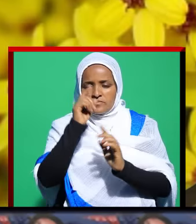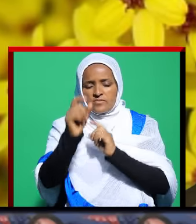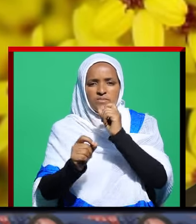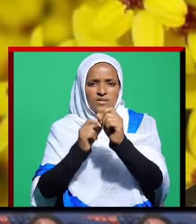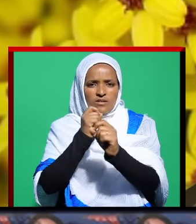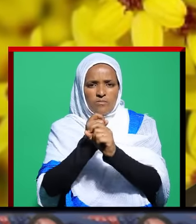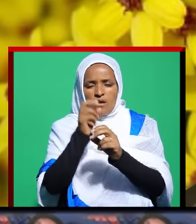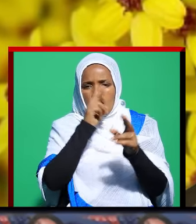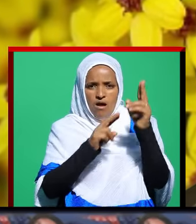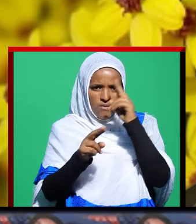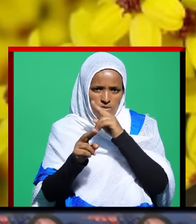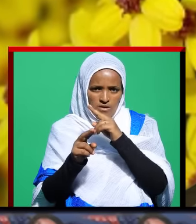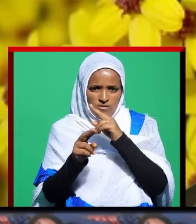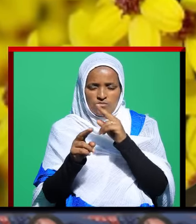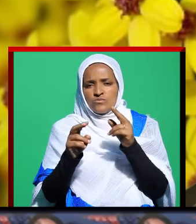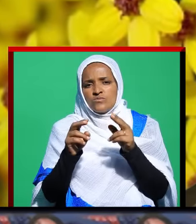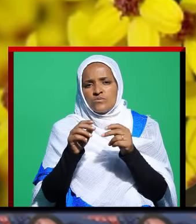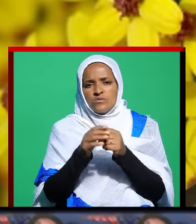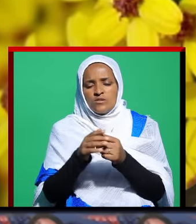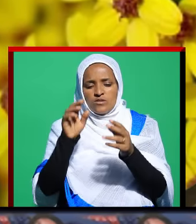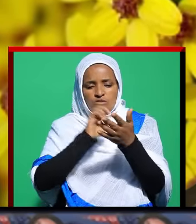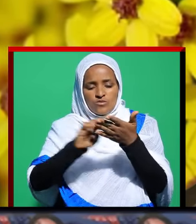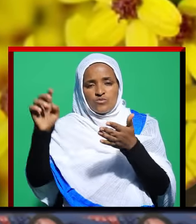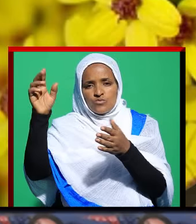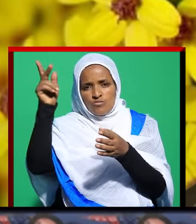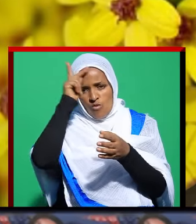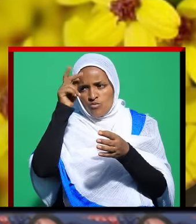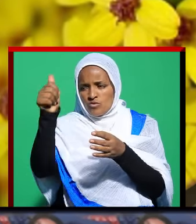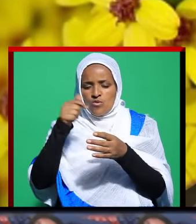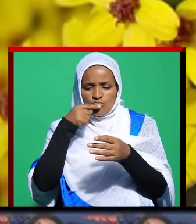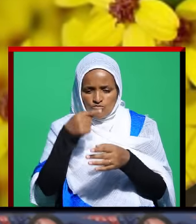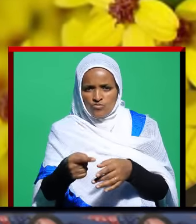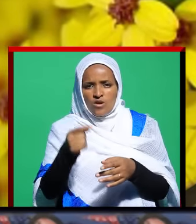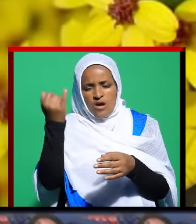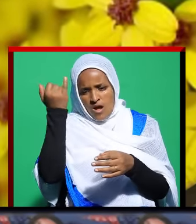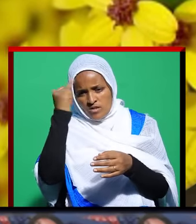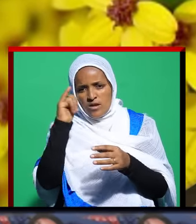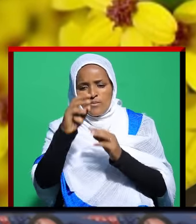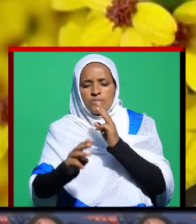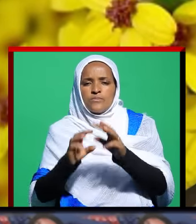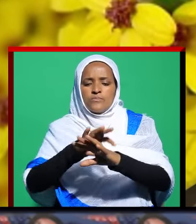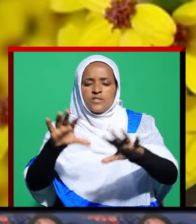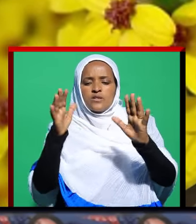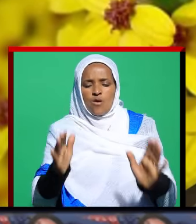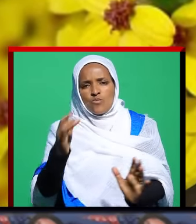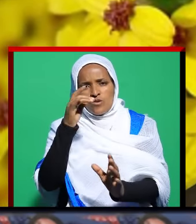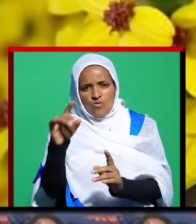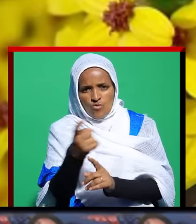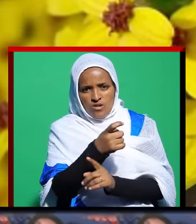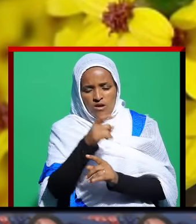እድሜ አባካኞች፣ በጥቅሉ እነዚህ ሰዎች ቅዱስ ጳውሎስ የጠቀሳቸው ናቸው። ሀሳባቸው ምድራዊ የሆነ ማለት